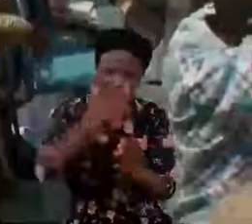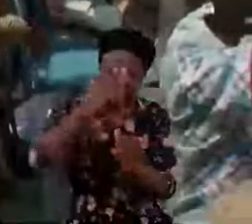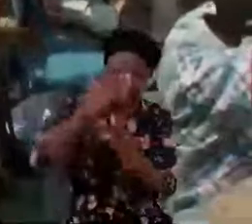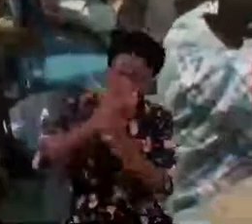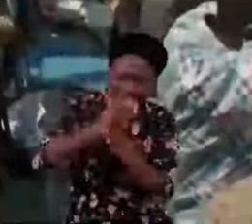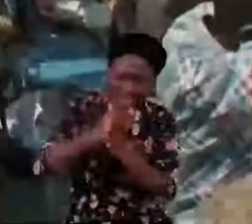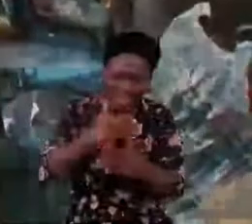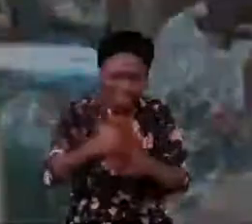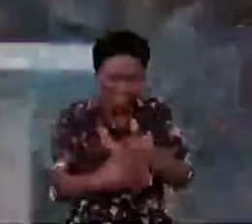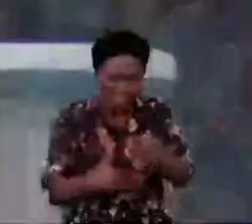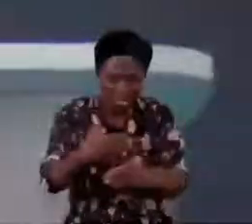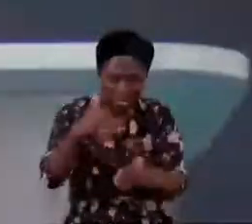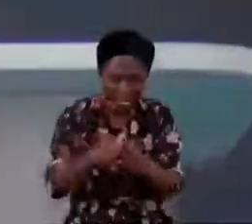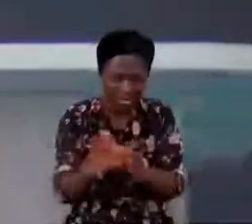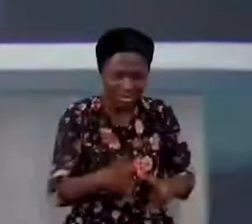Jésus.